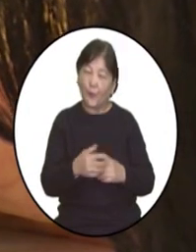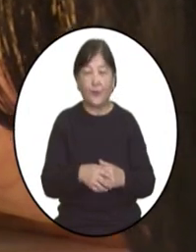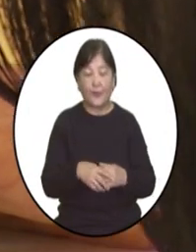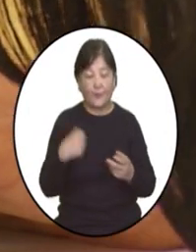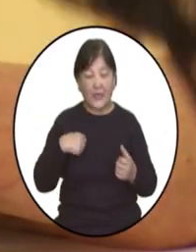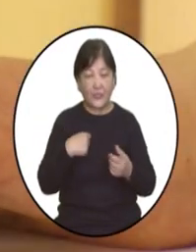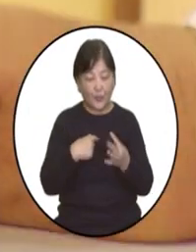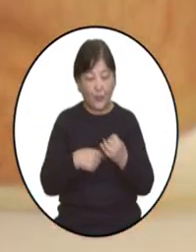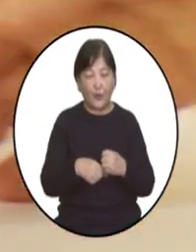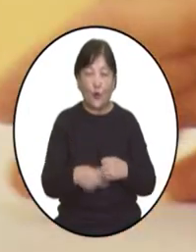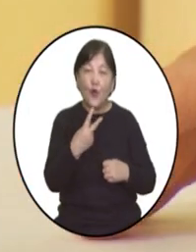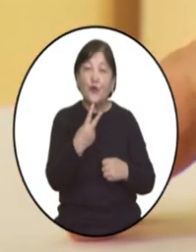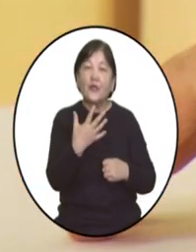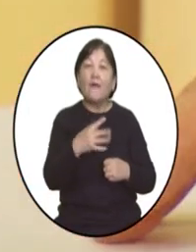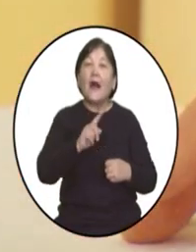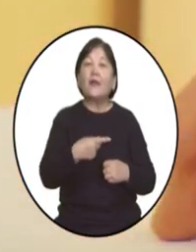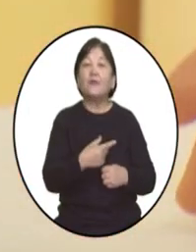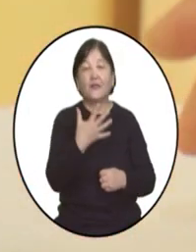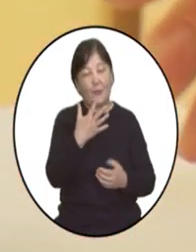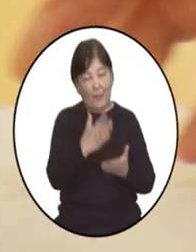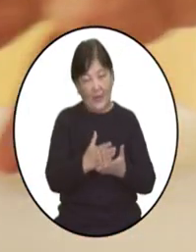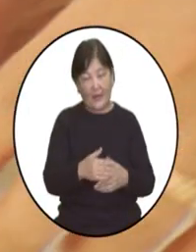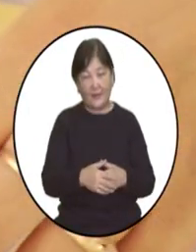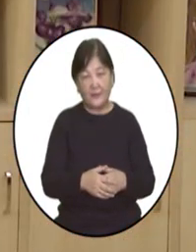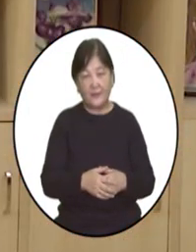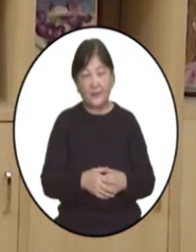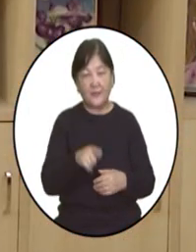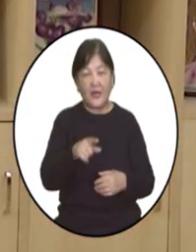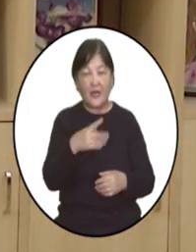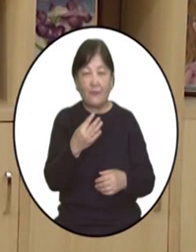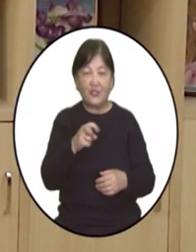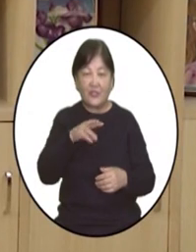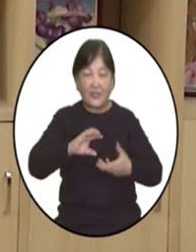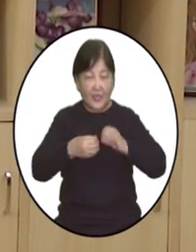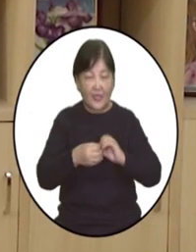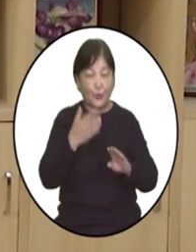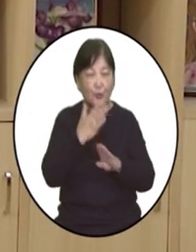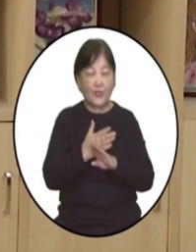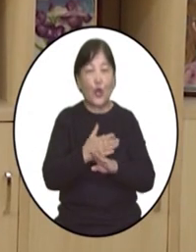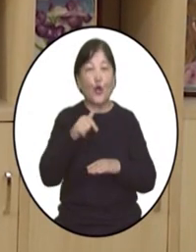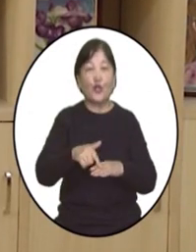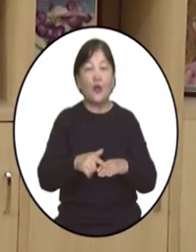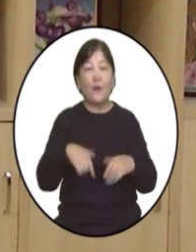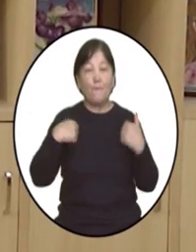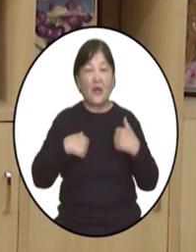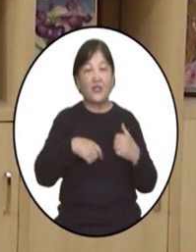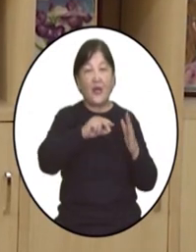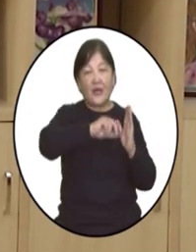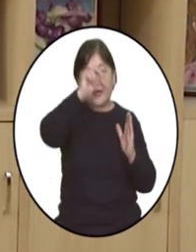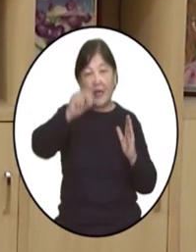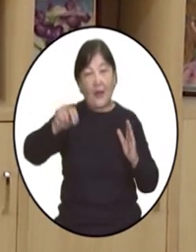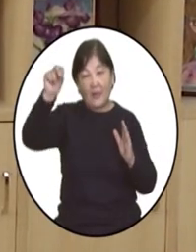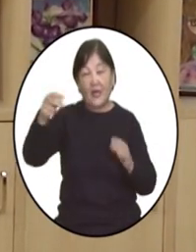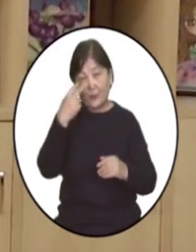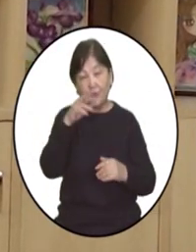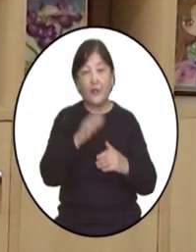22 25.5. За энэ хэмжилтүүдээр хэдүүлээ график байгуулж үзье. Өөрөөр хэлбэл тогтмол